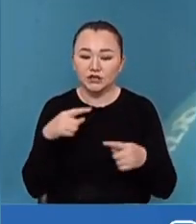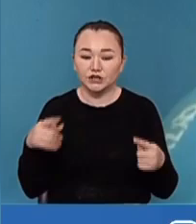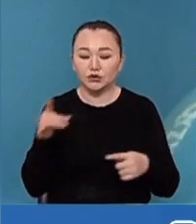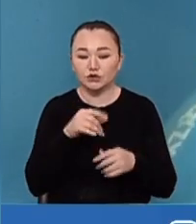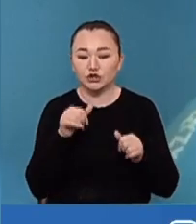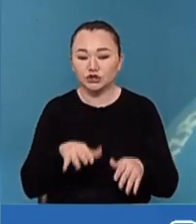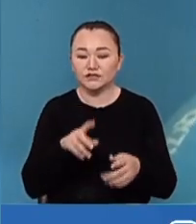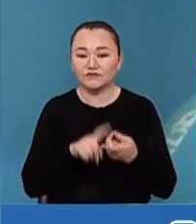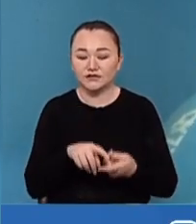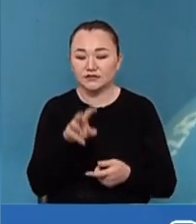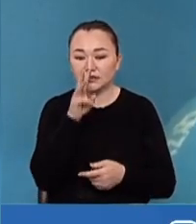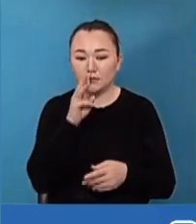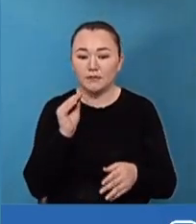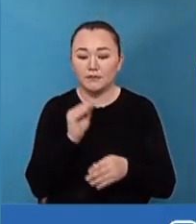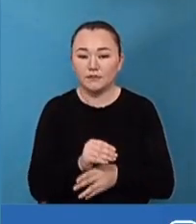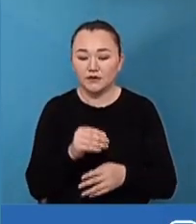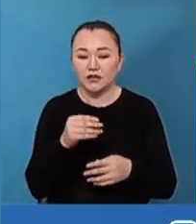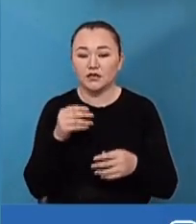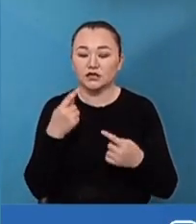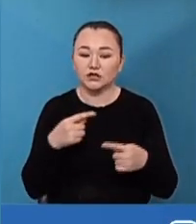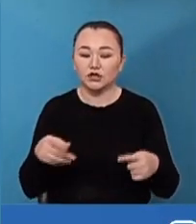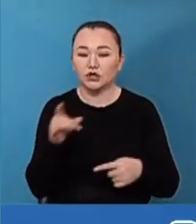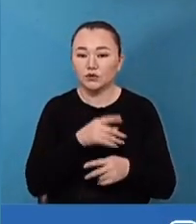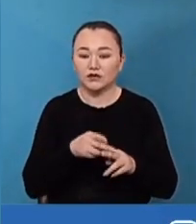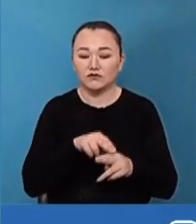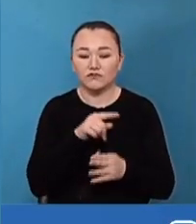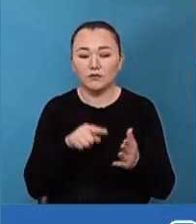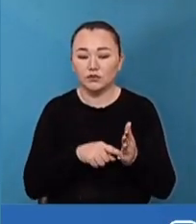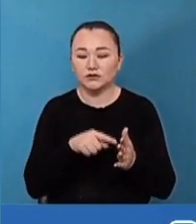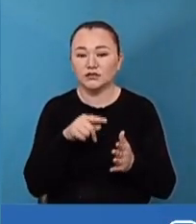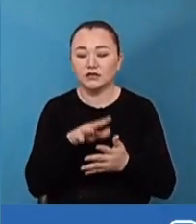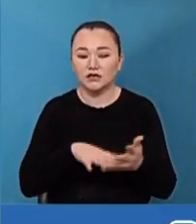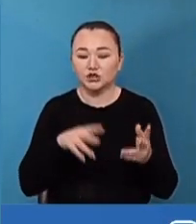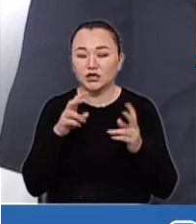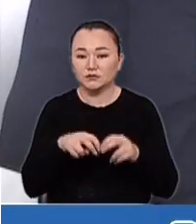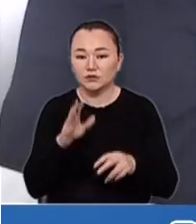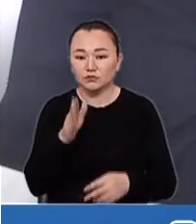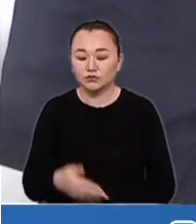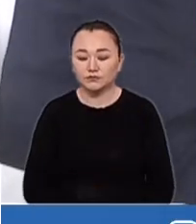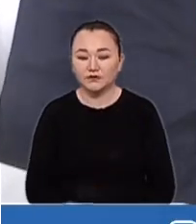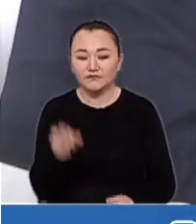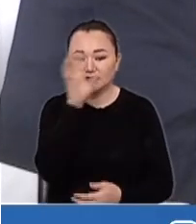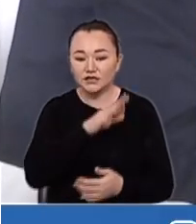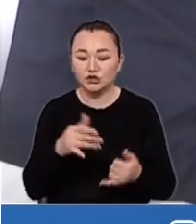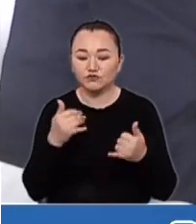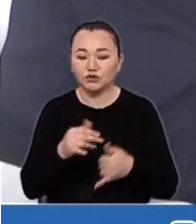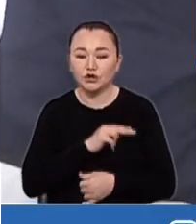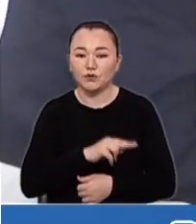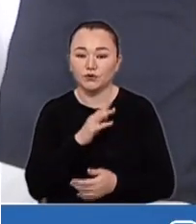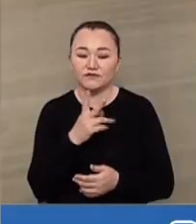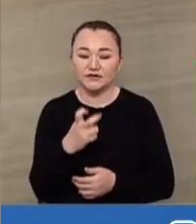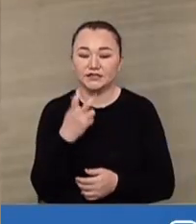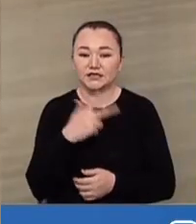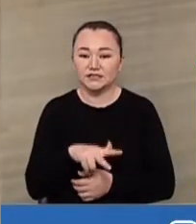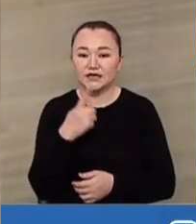вопросы связанные с повышением зарплат в некоторых регионах этот вопрос находится на рассмотрении стране сегодня функционирует